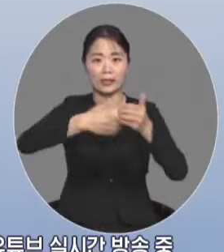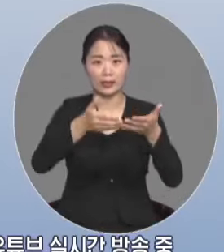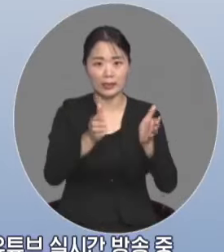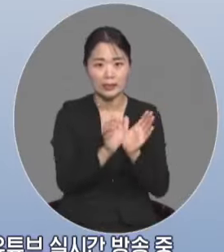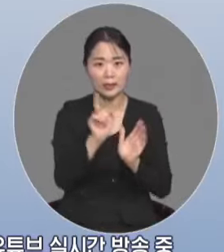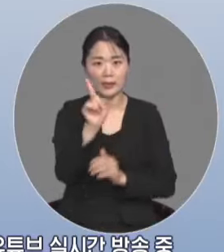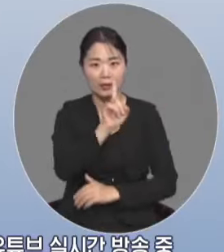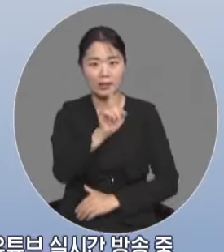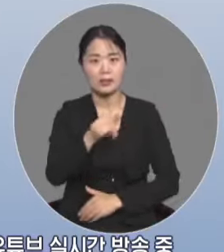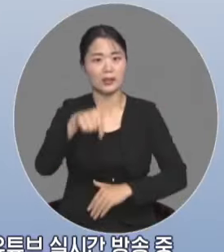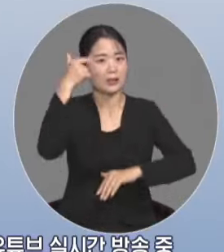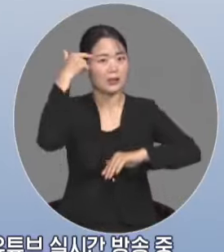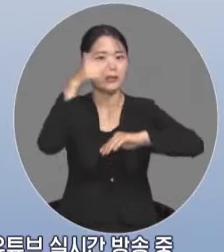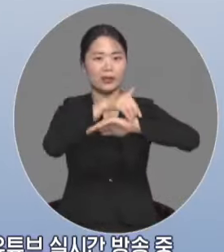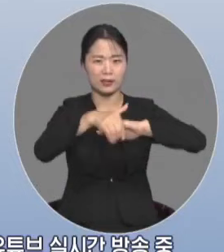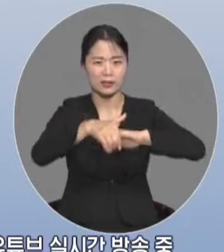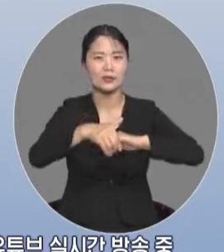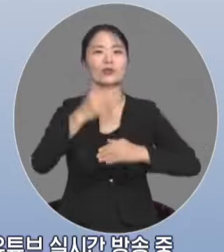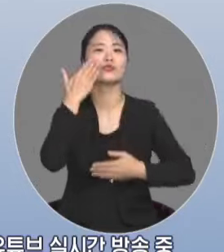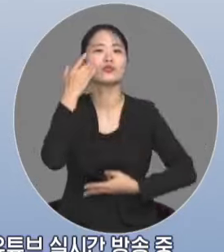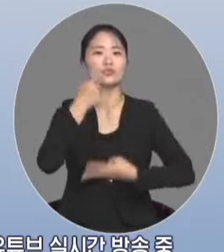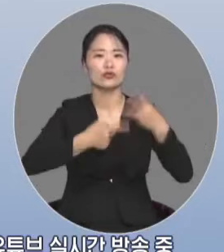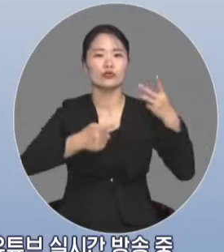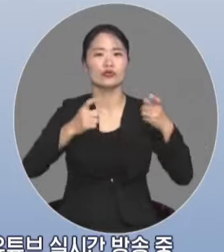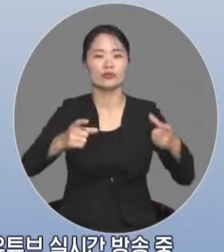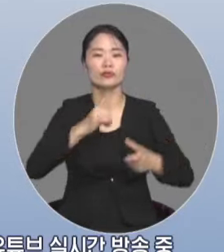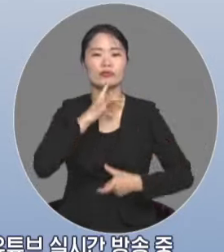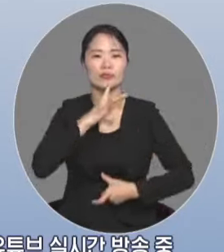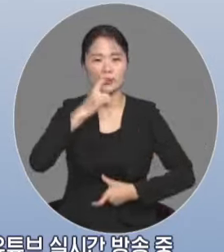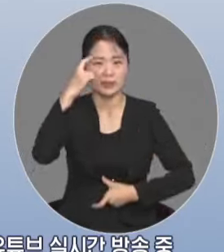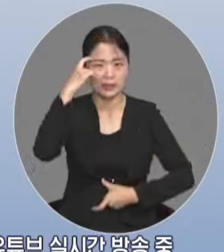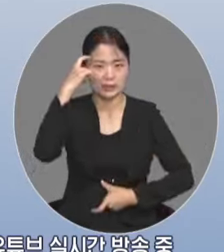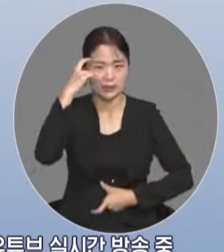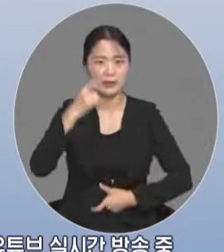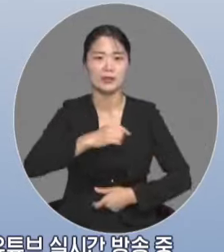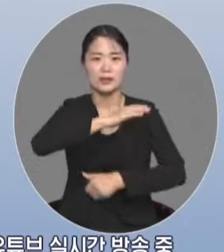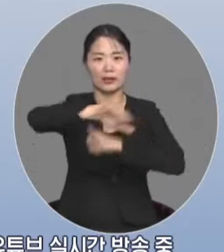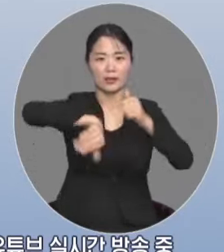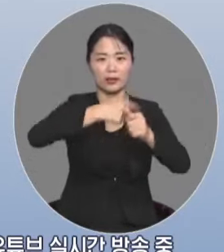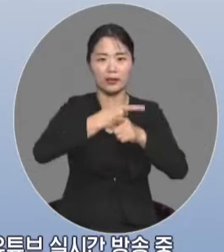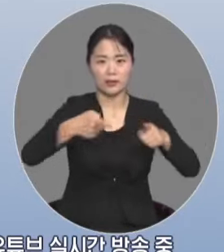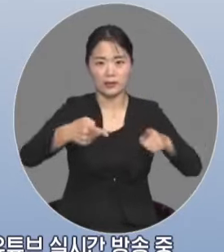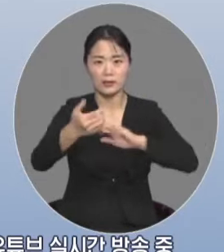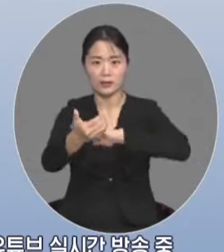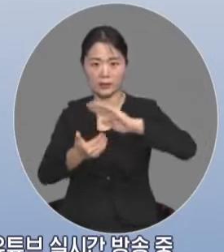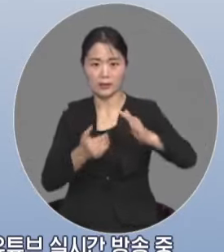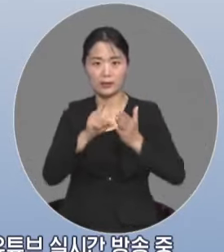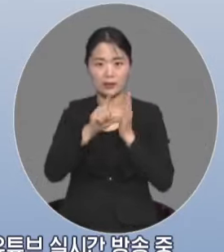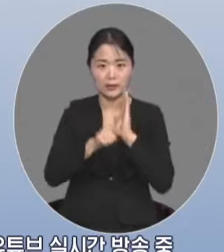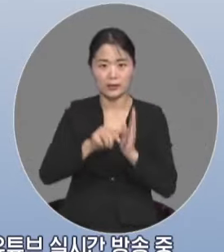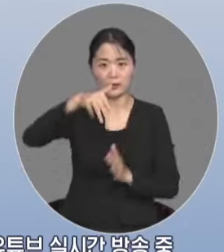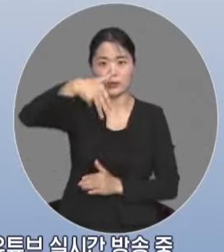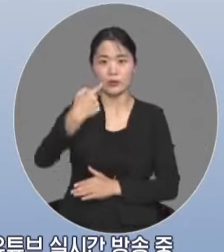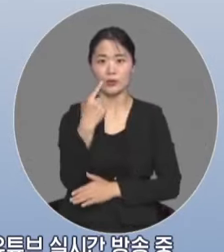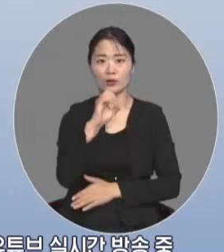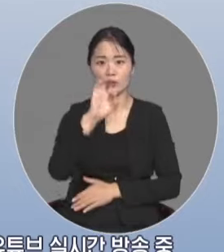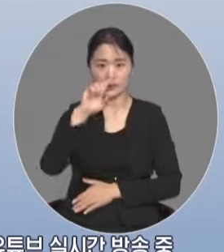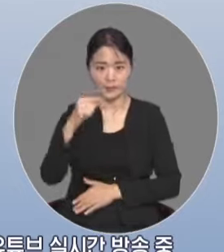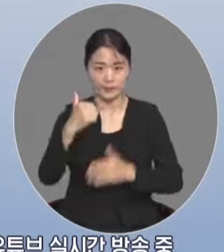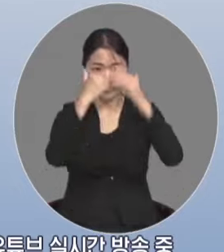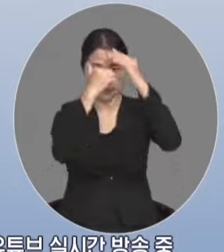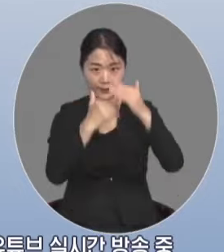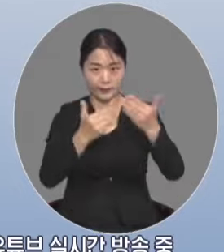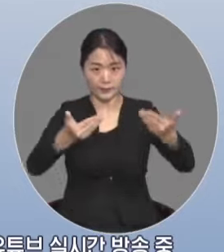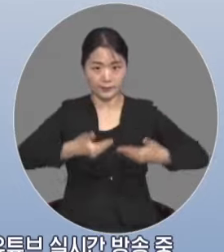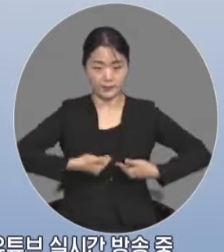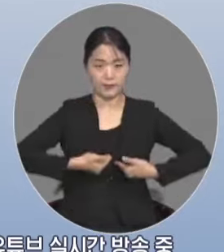이 같은 계획은 희망사항일 뿐이라며 본안 환경영향평가의 전 단계로 초안 환경영향평가도 받아야